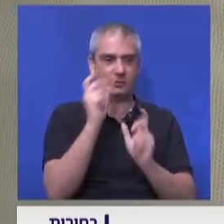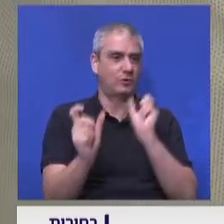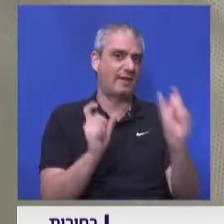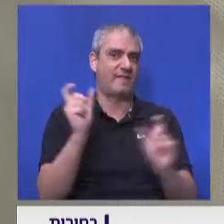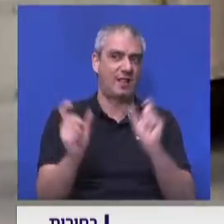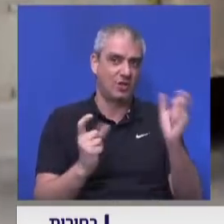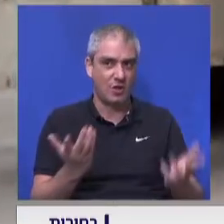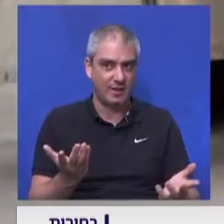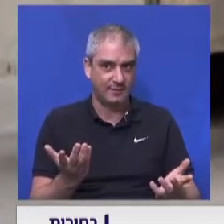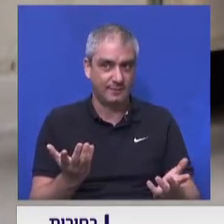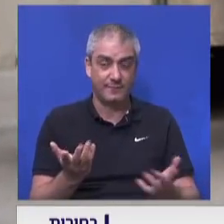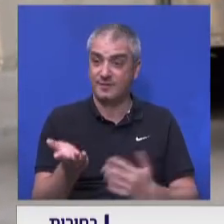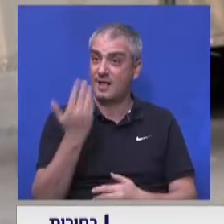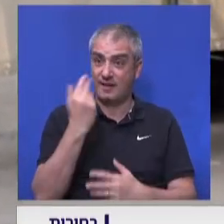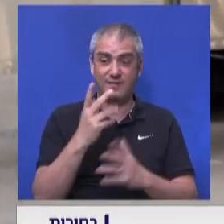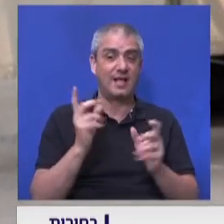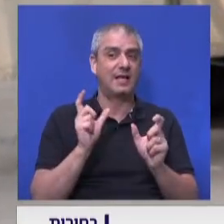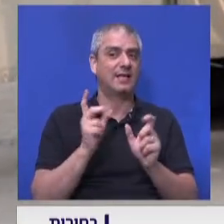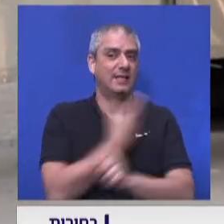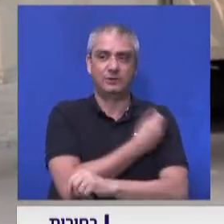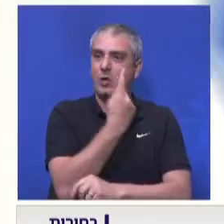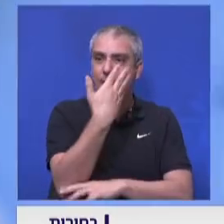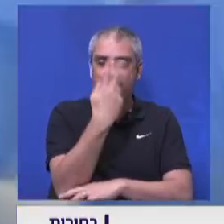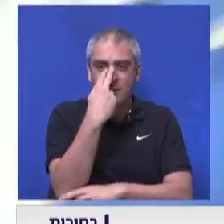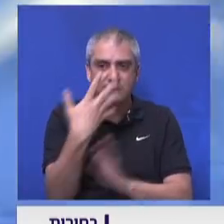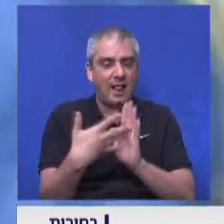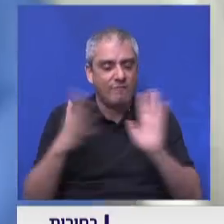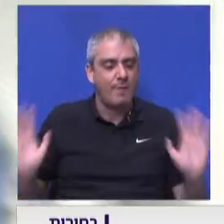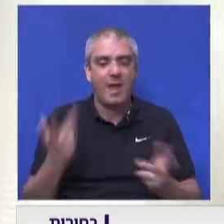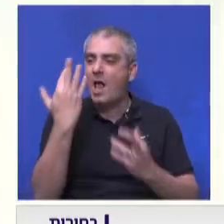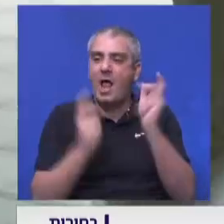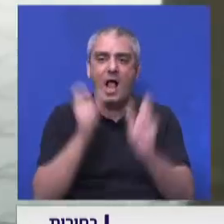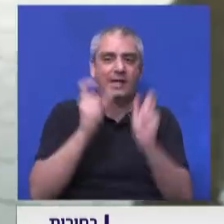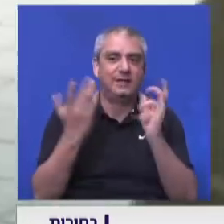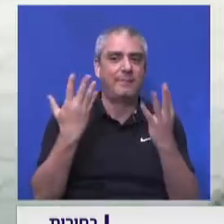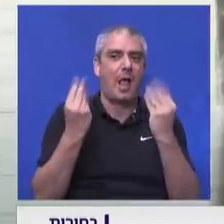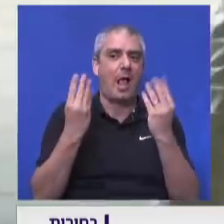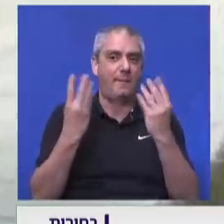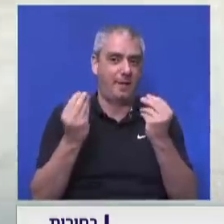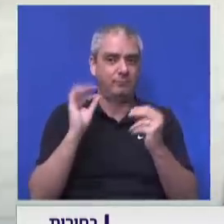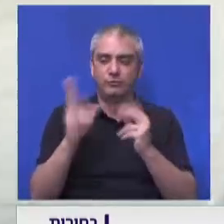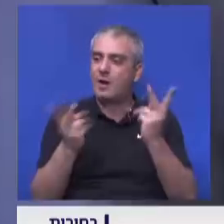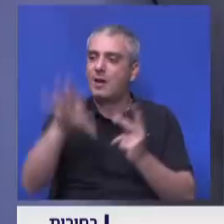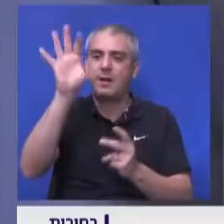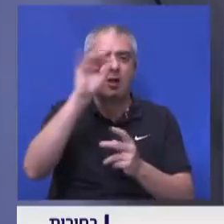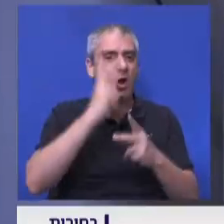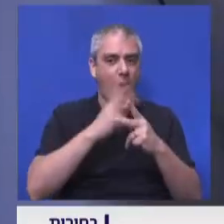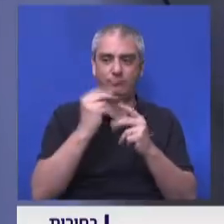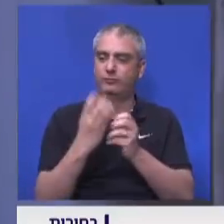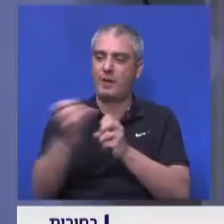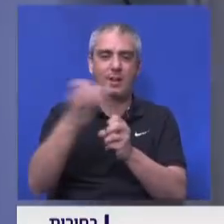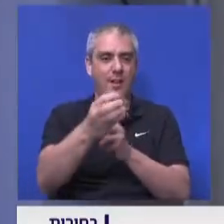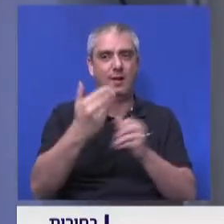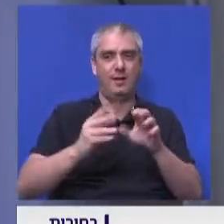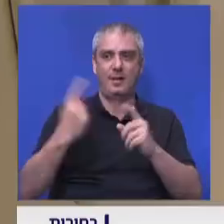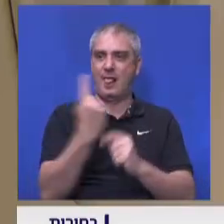לפני שהיה חיסון, כל מדינה ניסתה לבדוק מהר ככל האפשר אזרחים, לאתר חולים כדי לבודד מקרי הדבקה.